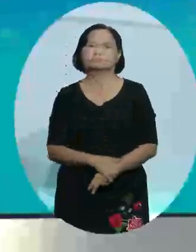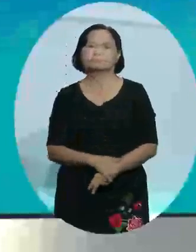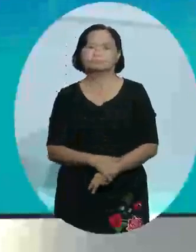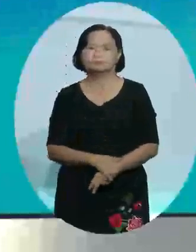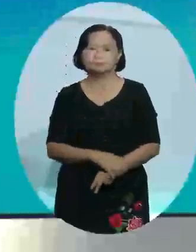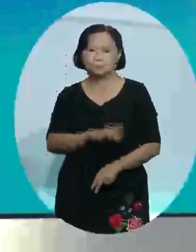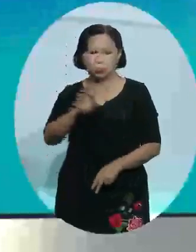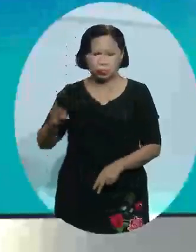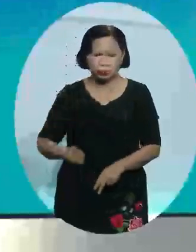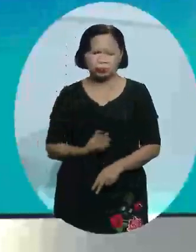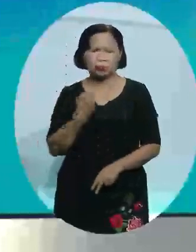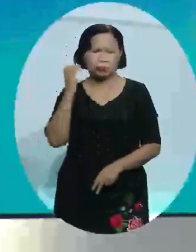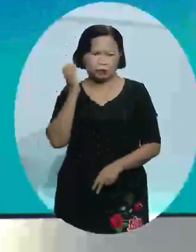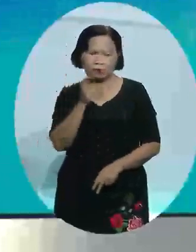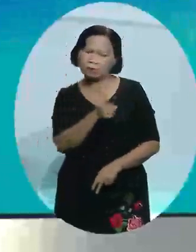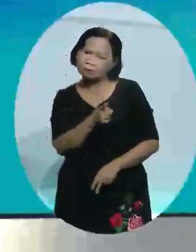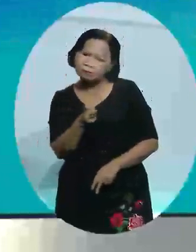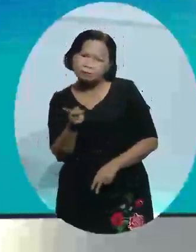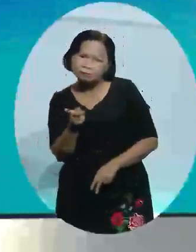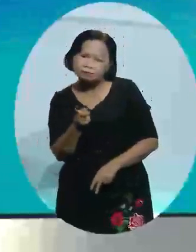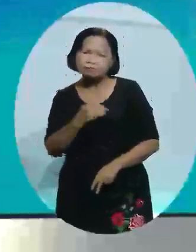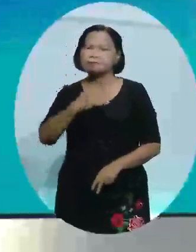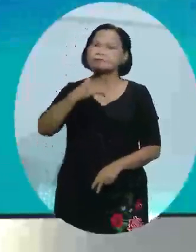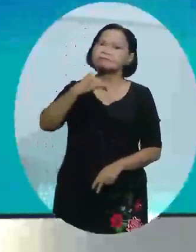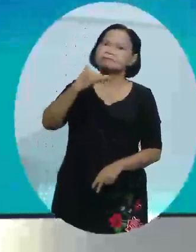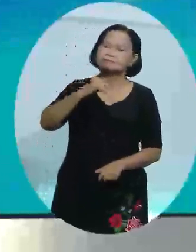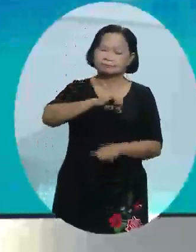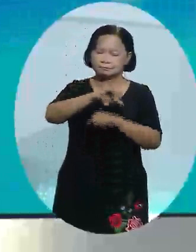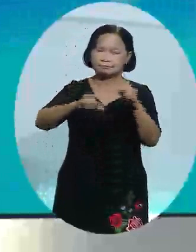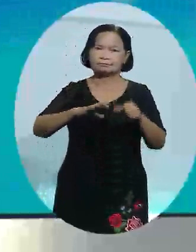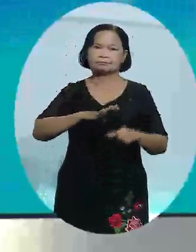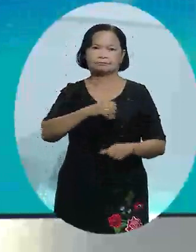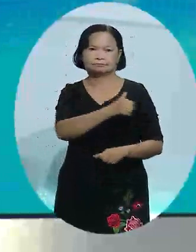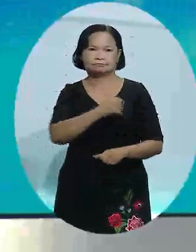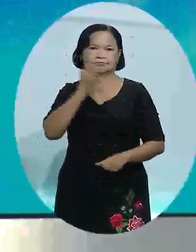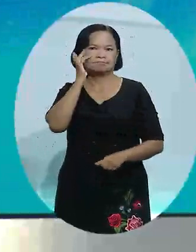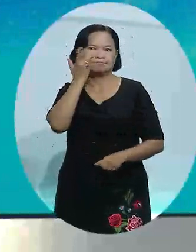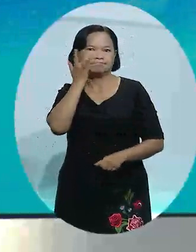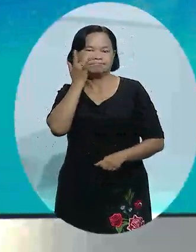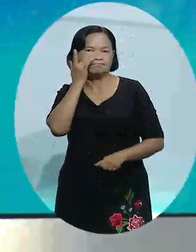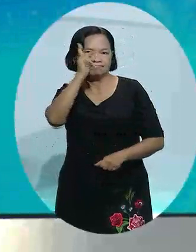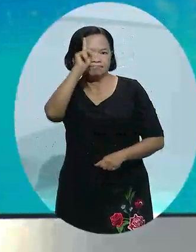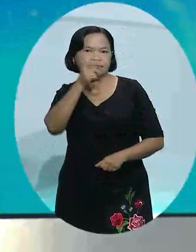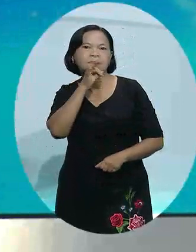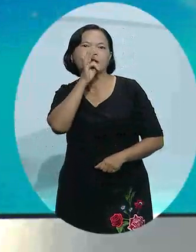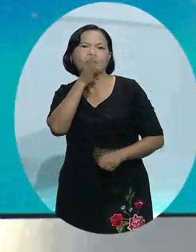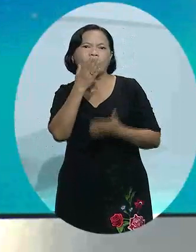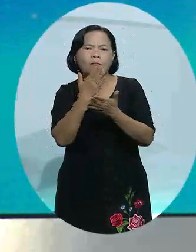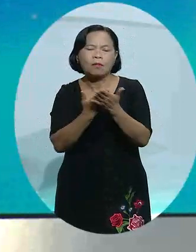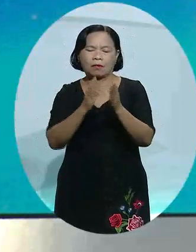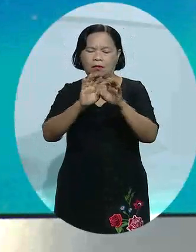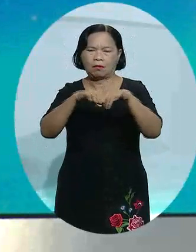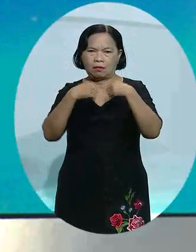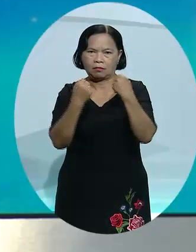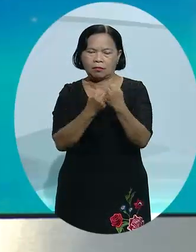hệ sinh thái toàn cầu đang đứng trước những mối đe dọa ngày càng gia tăng do hoạt động của con người và khủng hoảng khí hậu. Trong thông báo mới nhất, Tổ chức Quốc tế